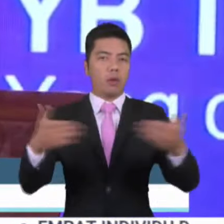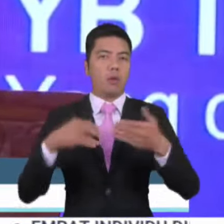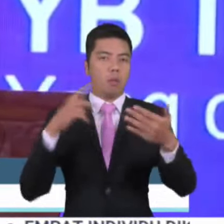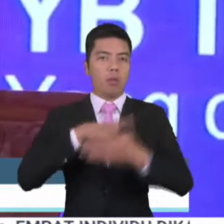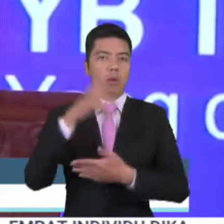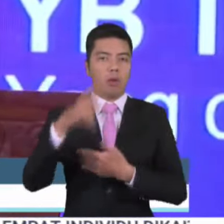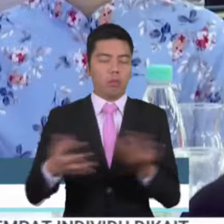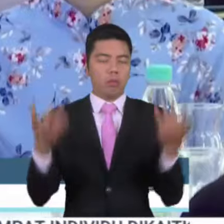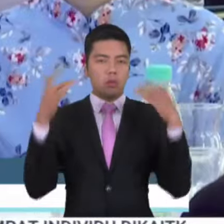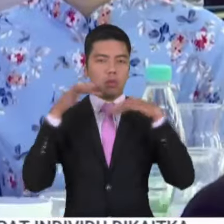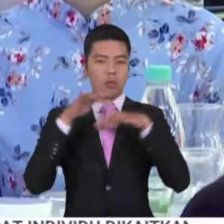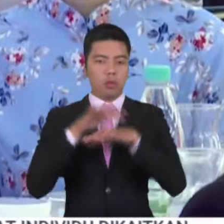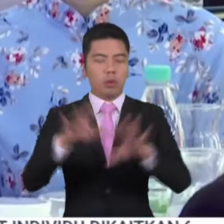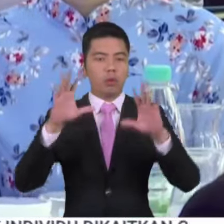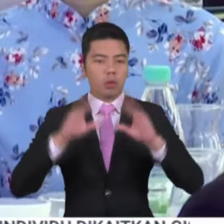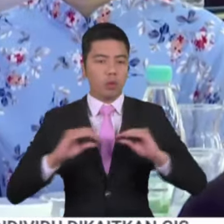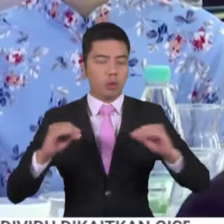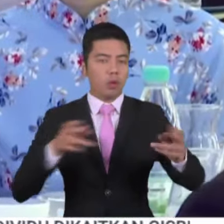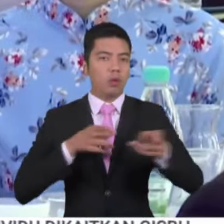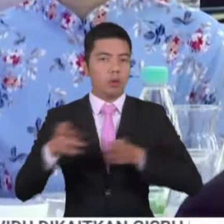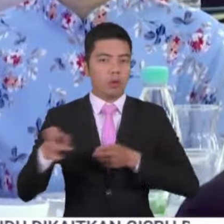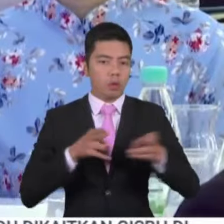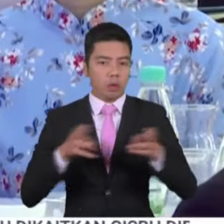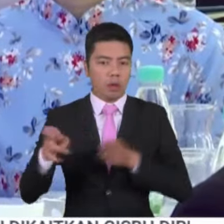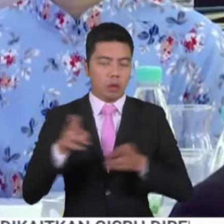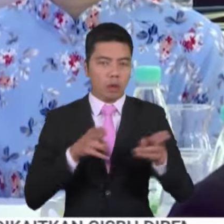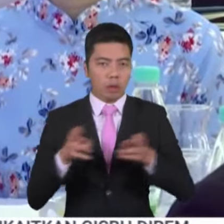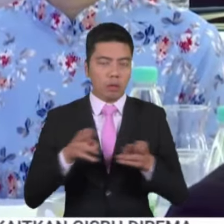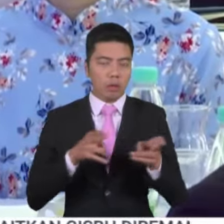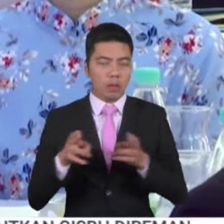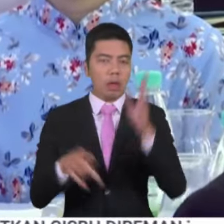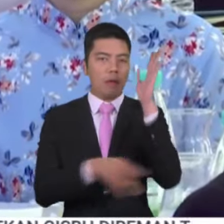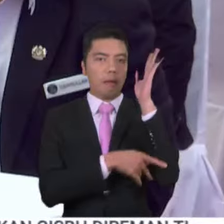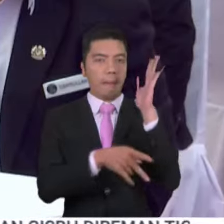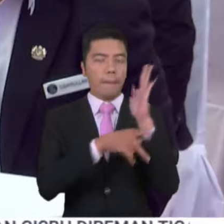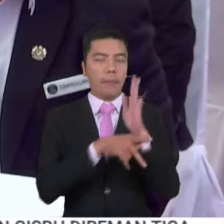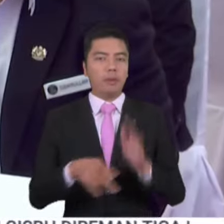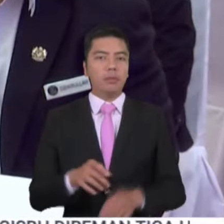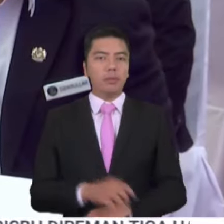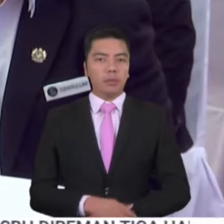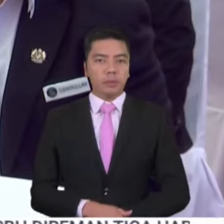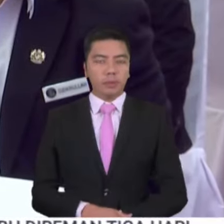program Libat Urus Mesyuarat ketiga Sidang Dewan Rakyat bersama pengamal media di parlimen.